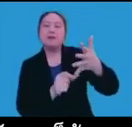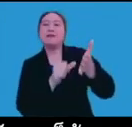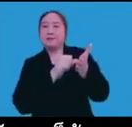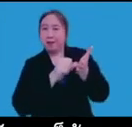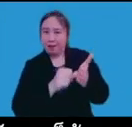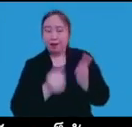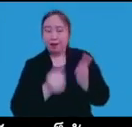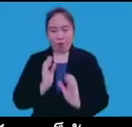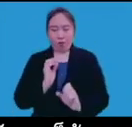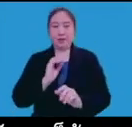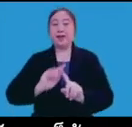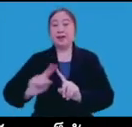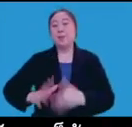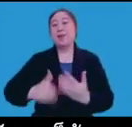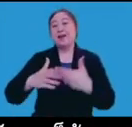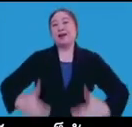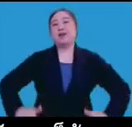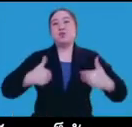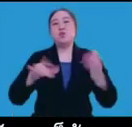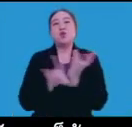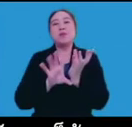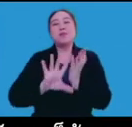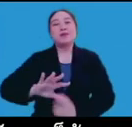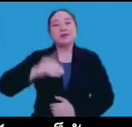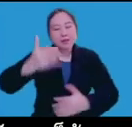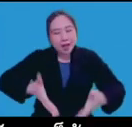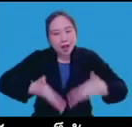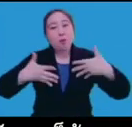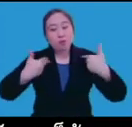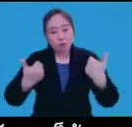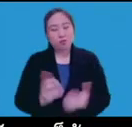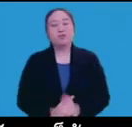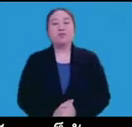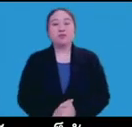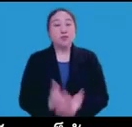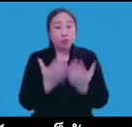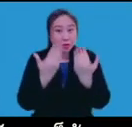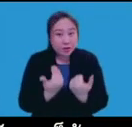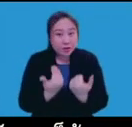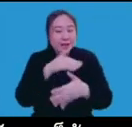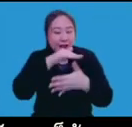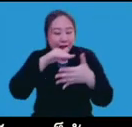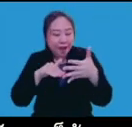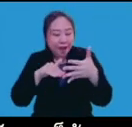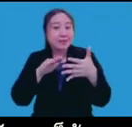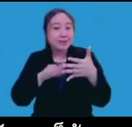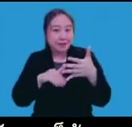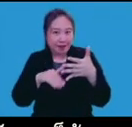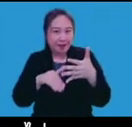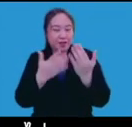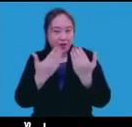นาคนของพวกเรานะฮะให้มีคุณภาพชีวิตที่ดีขึ้นและมีความสุขนะครับทีนี้คงมาถึงในช่วงท้ายๆนะครับที่